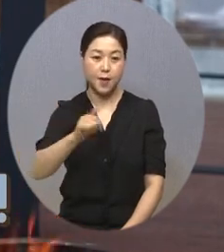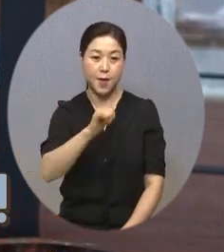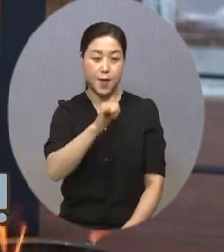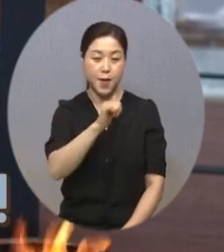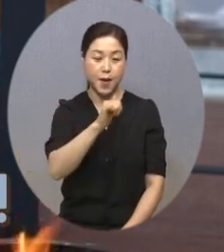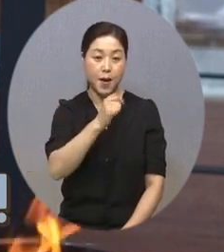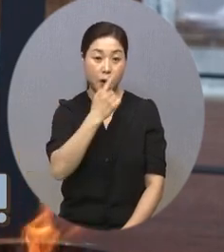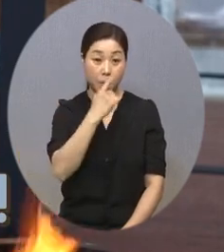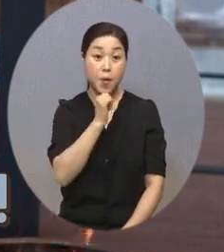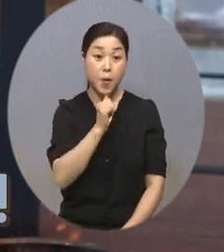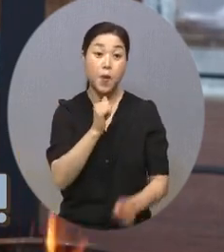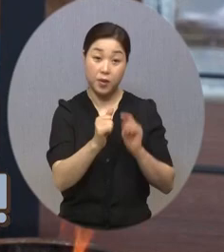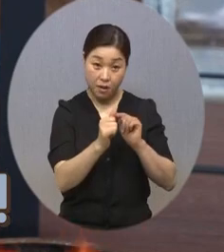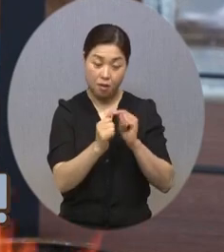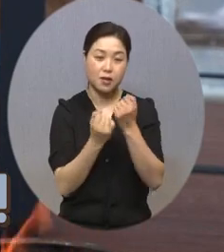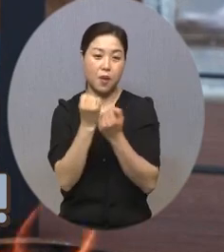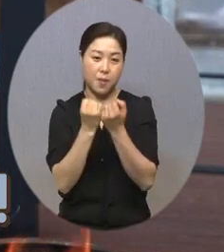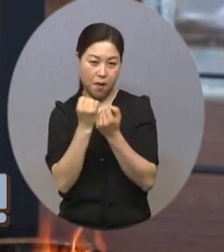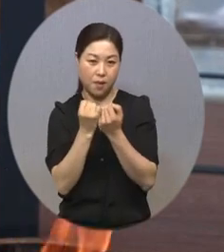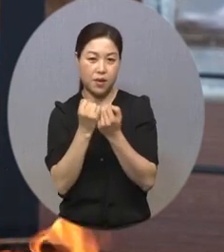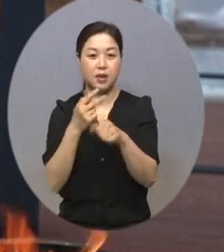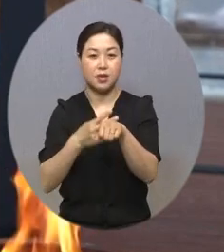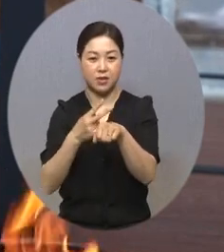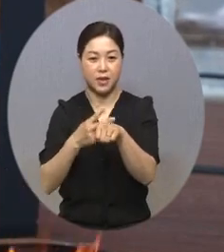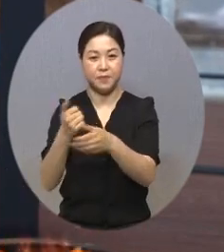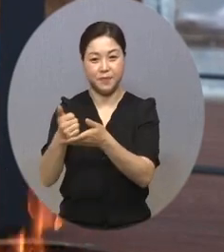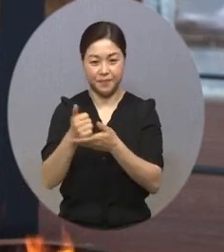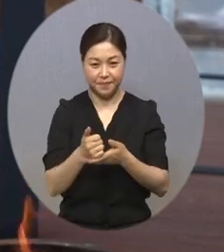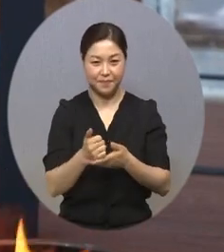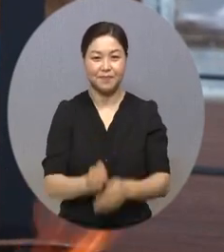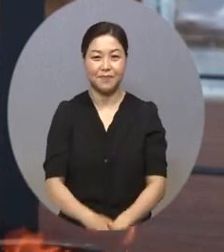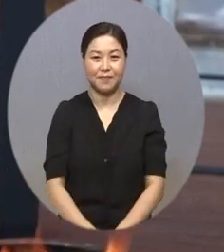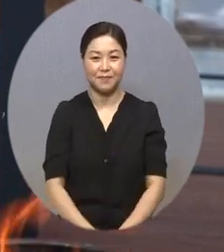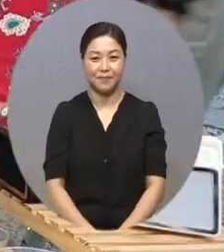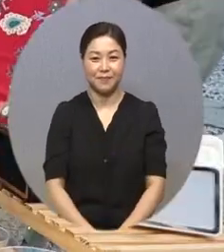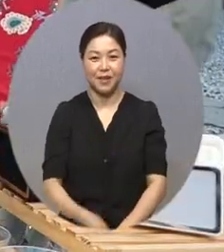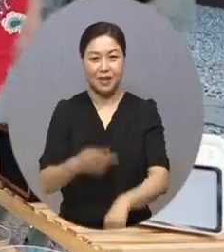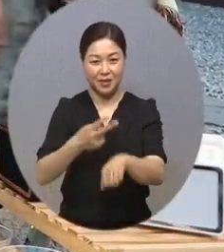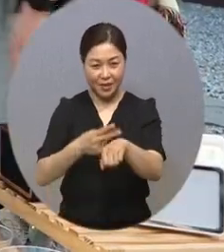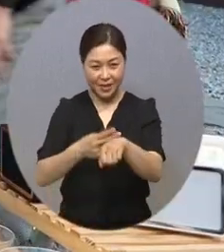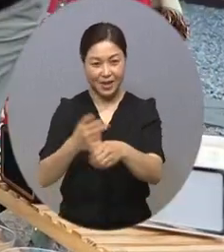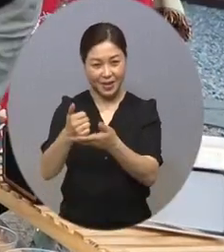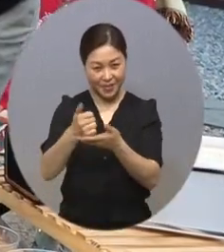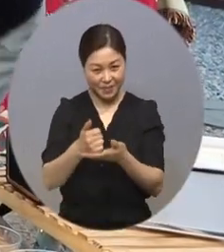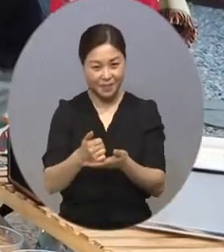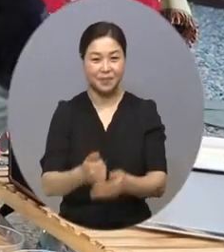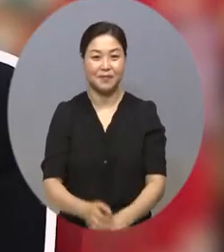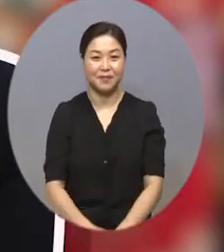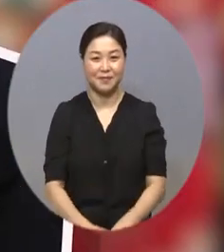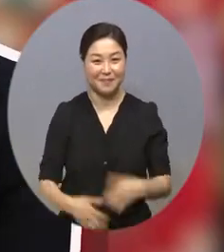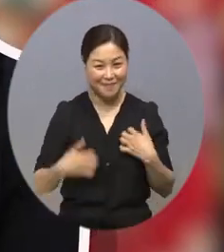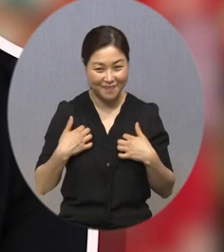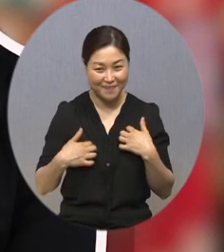4 성 세미 이렇게 모셔왔습니다 감상이 아예 봅니다